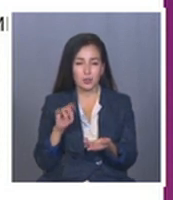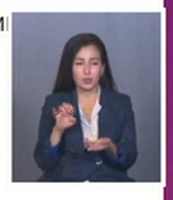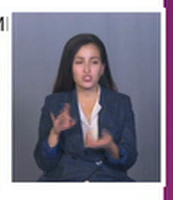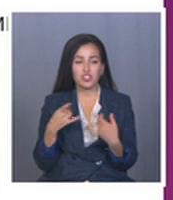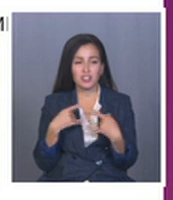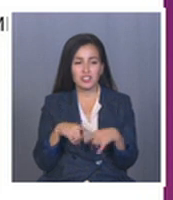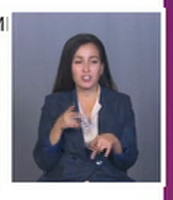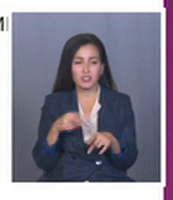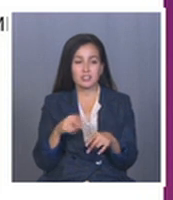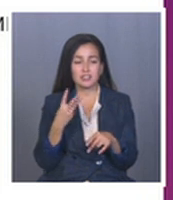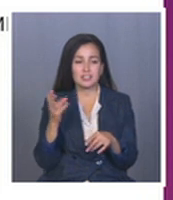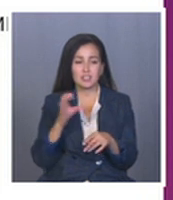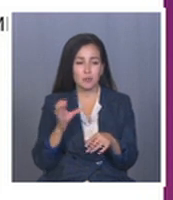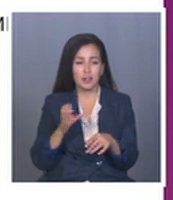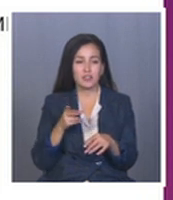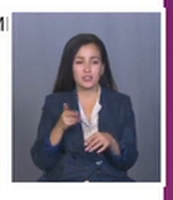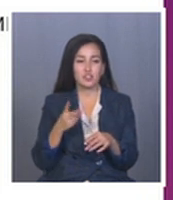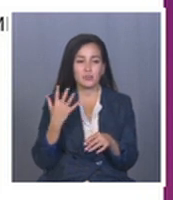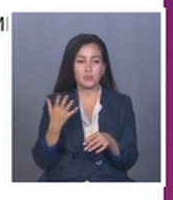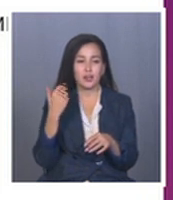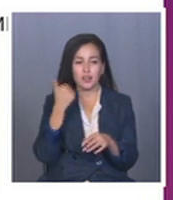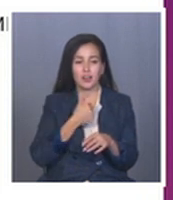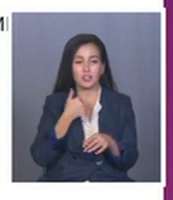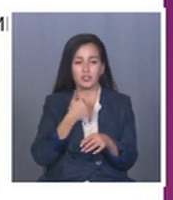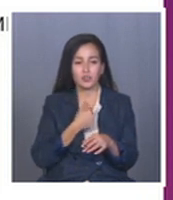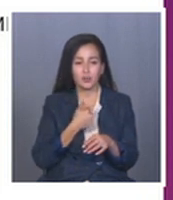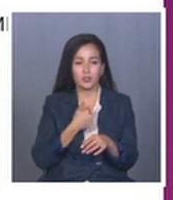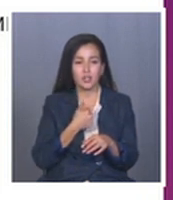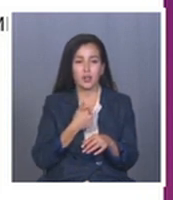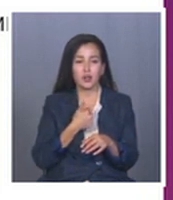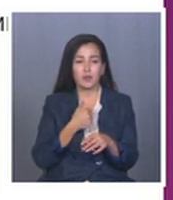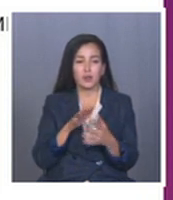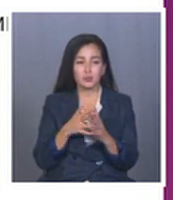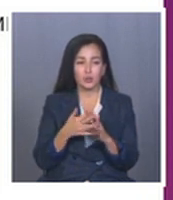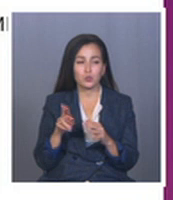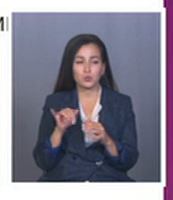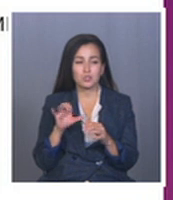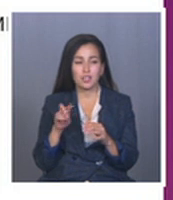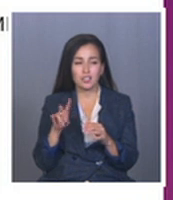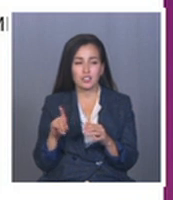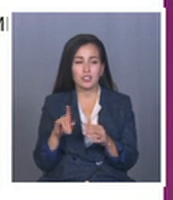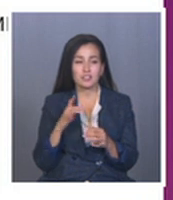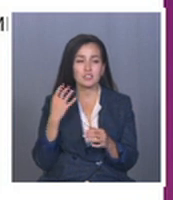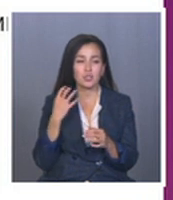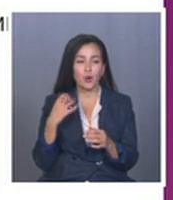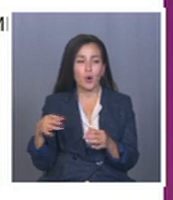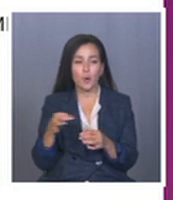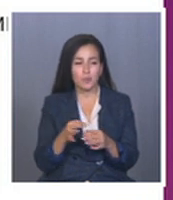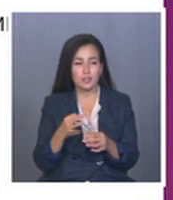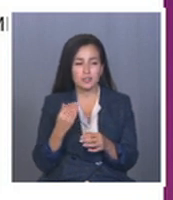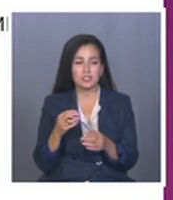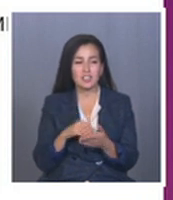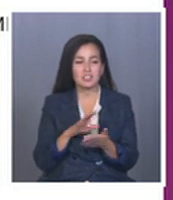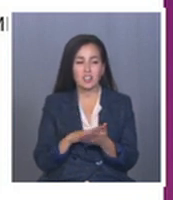родился 23 сентября 2005 года в поселке Джусалы Кызылординской области.